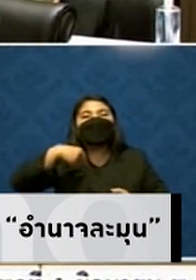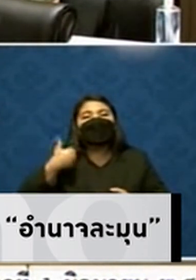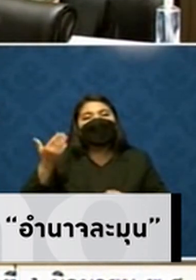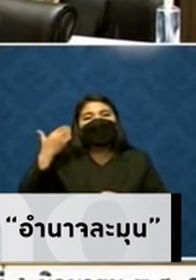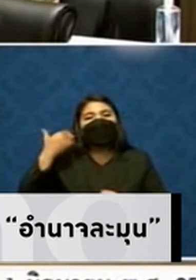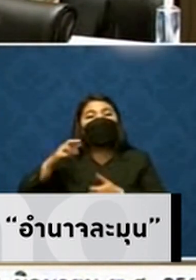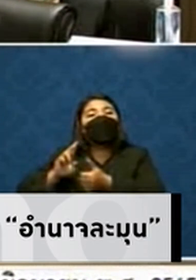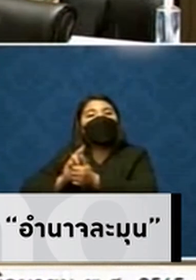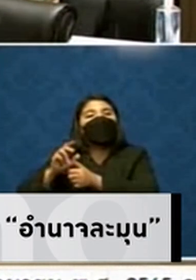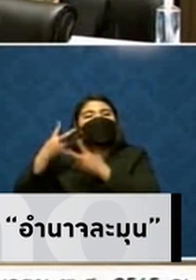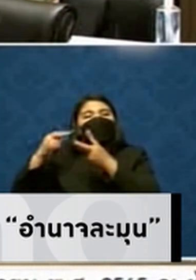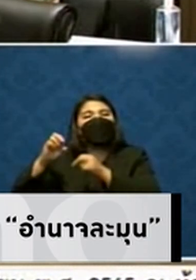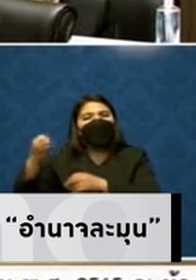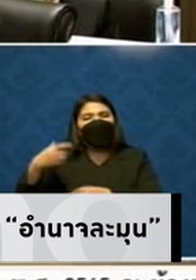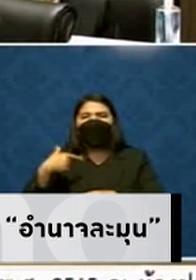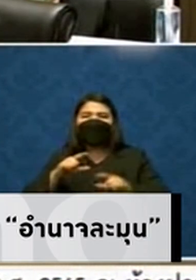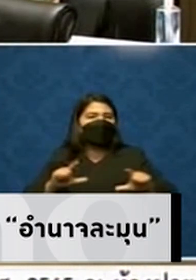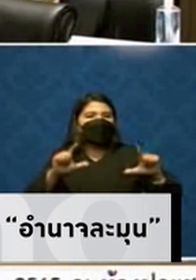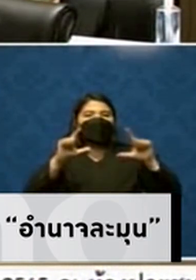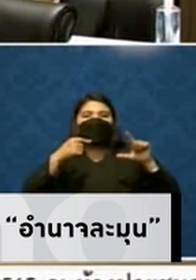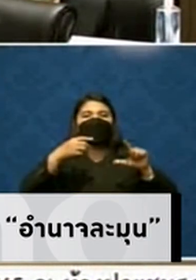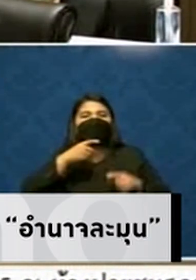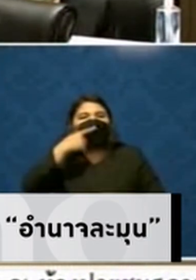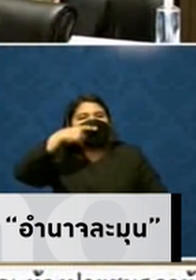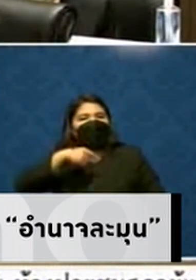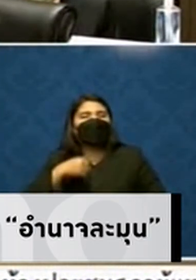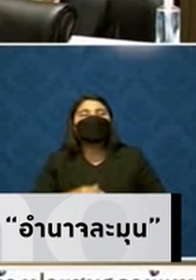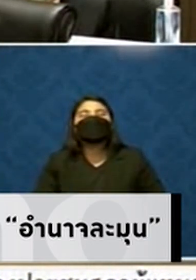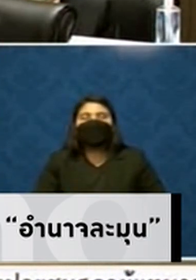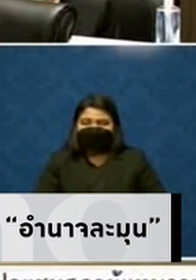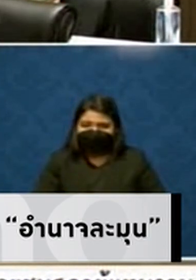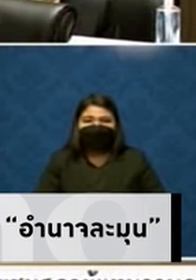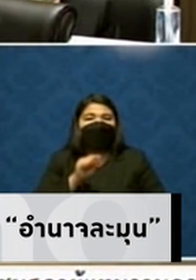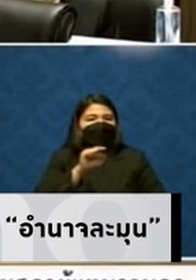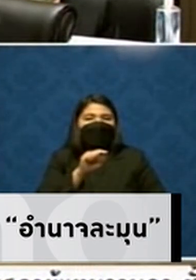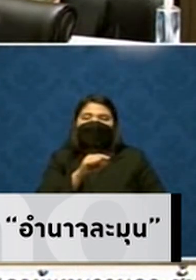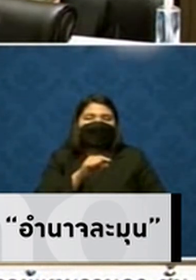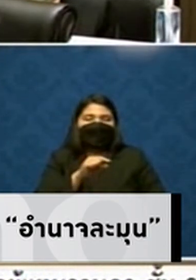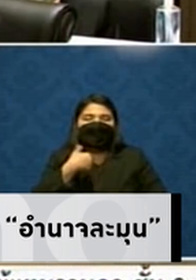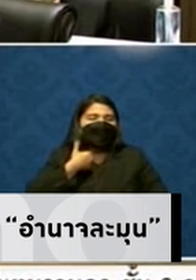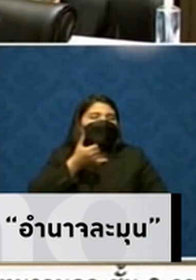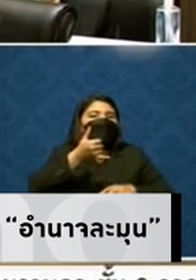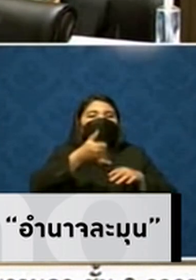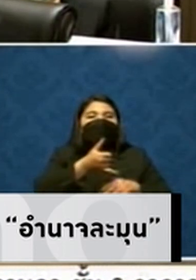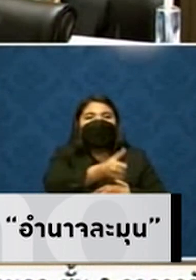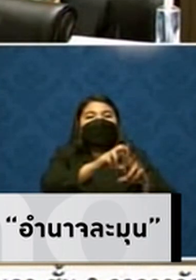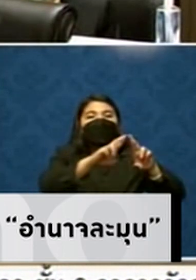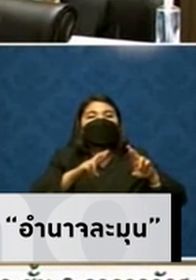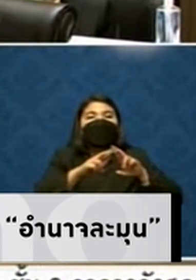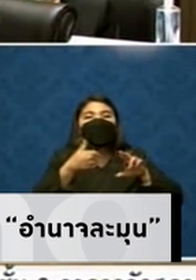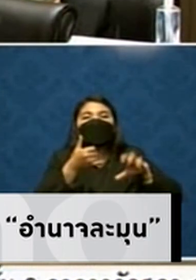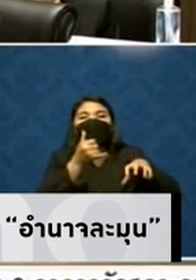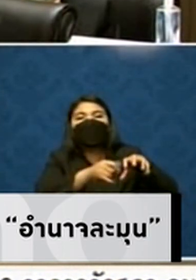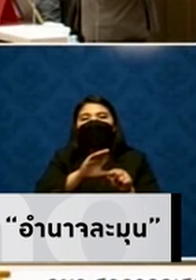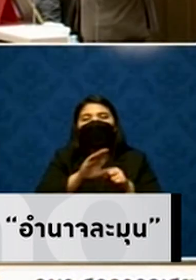เศรษฐกิจดิจิตอลต้องพัฒนาเรื่องนวัตกรรมได้ไปไม่ถึง300ล้านบาทส่วนเศรษฐกิจสร้างสรรค์นะครับสำนักงานเศรษฐกิจสร้างส